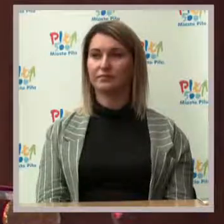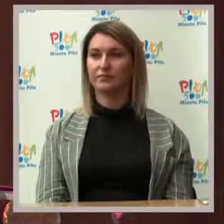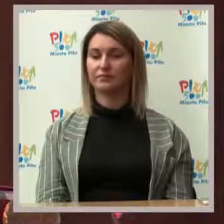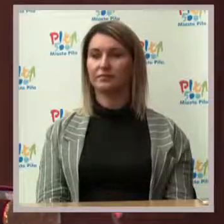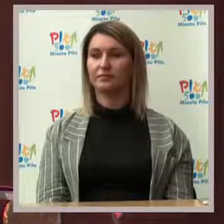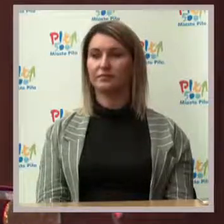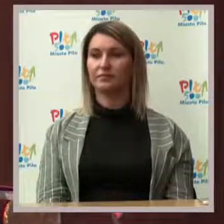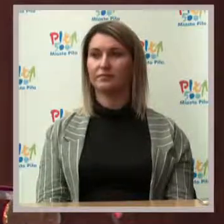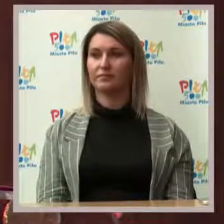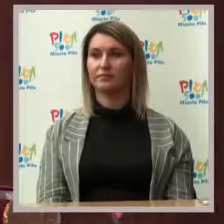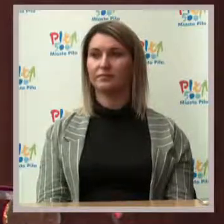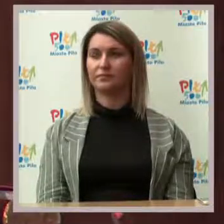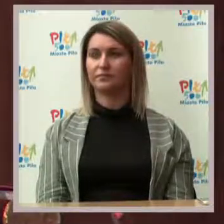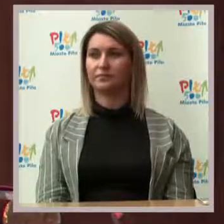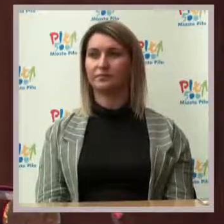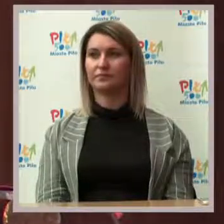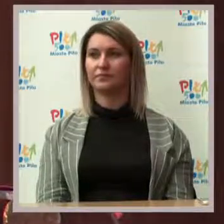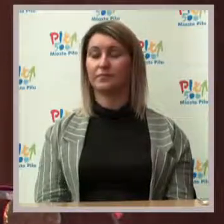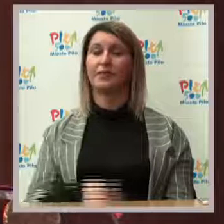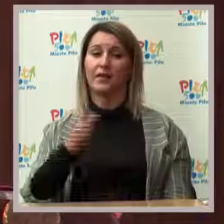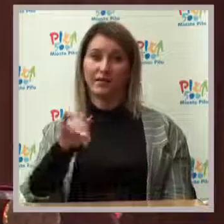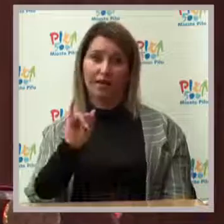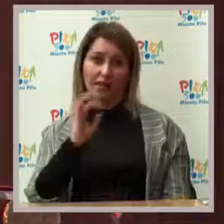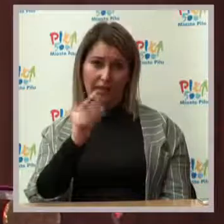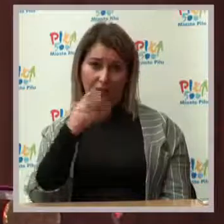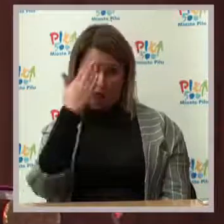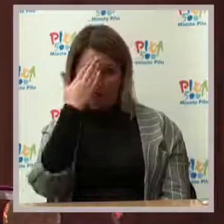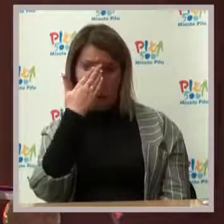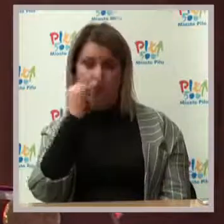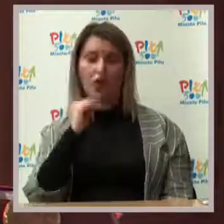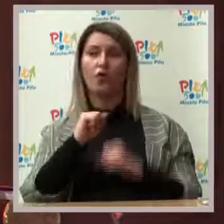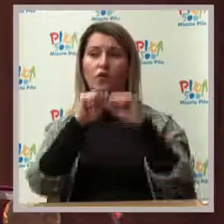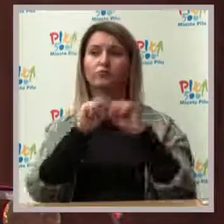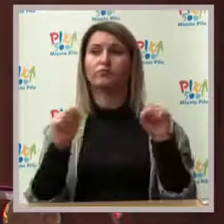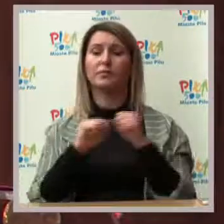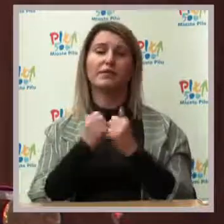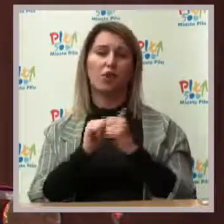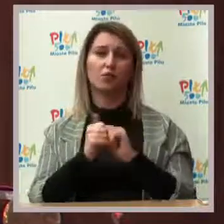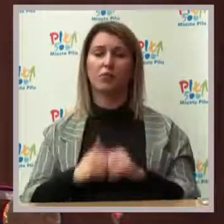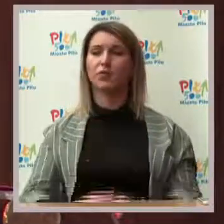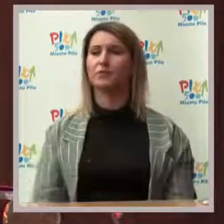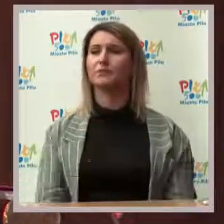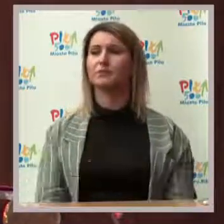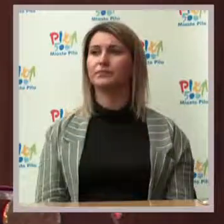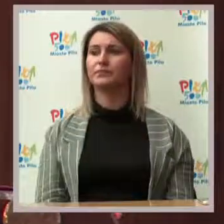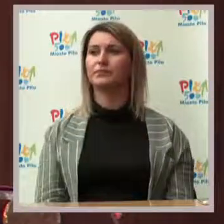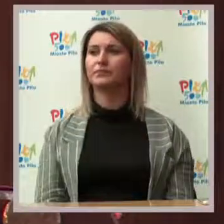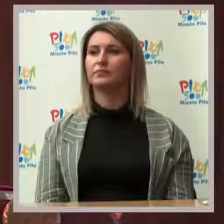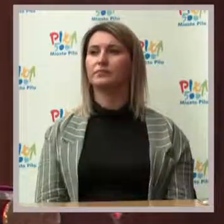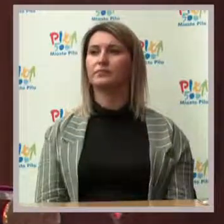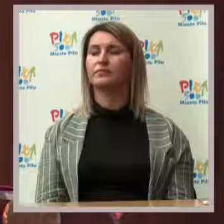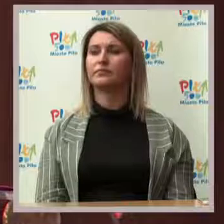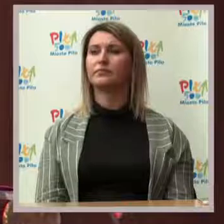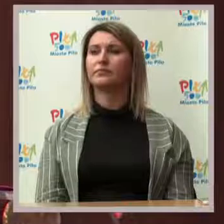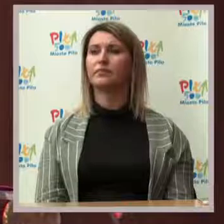jeżeli chodzi o stronę sportową, bardzo skrótowo ujmując. Ponadto z Miejskim